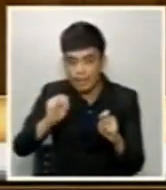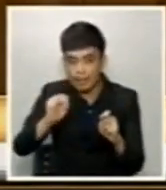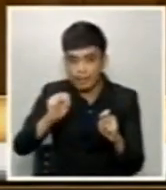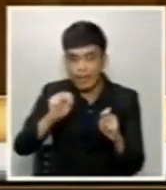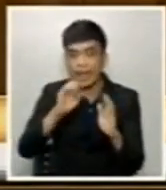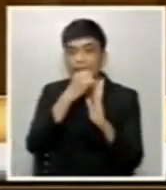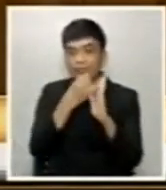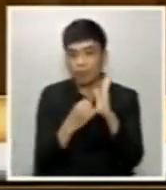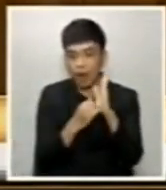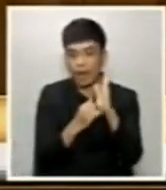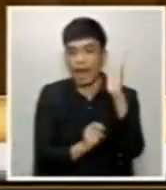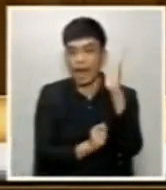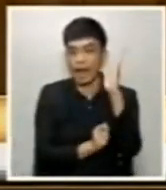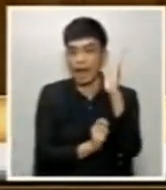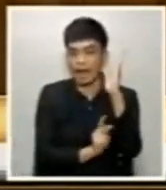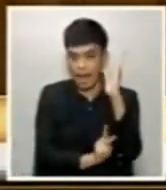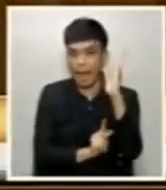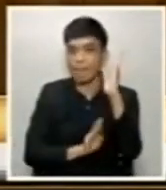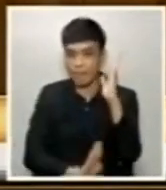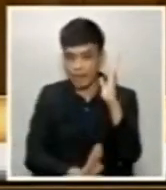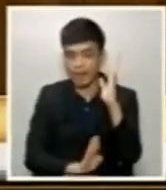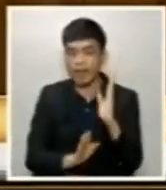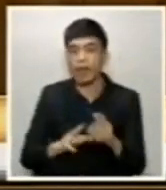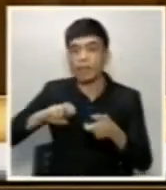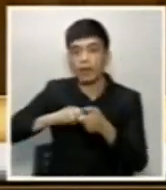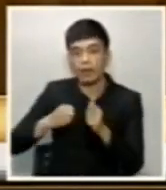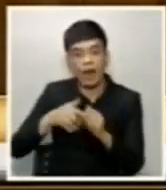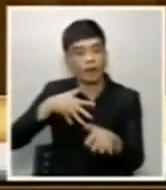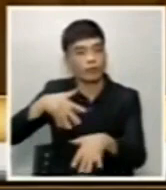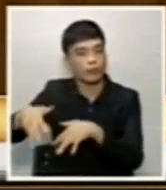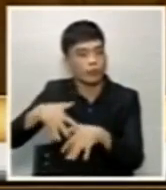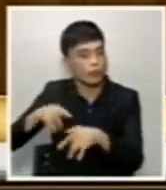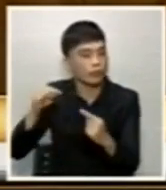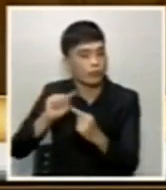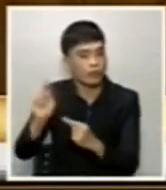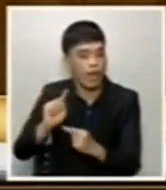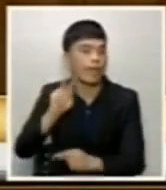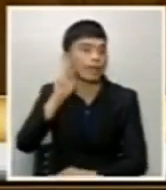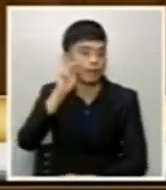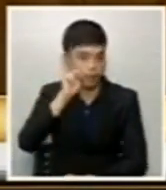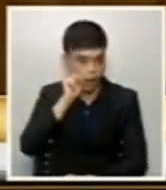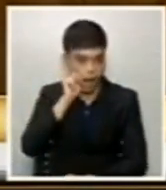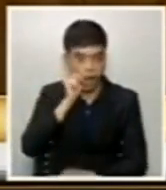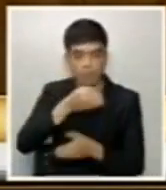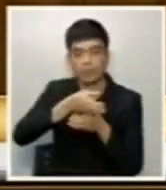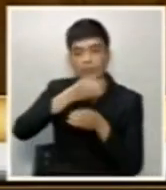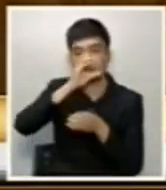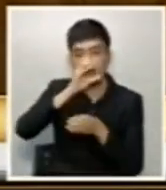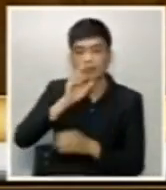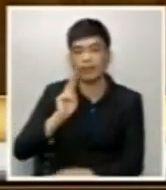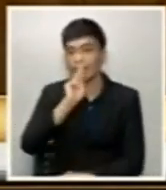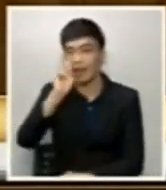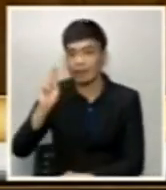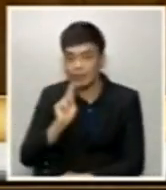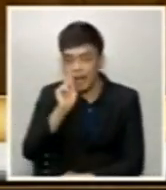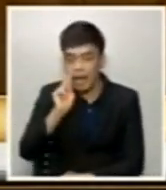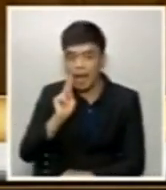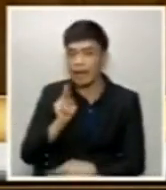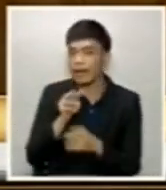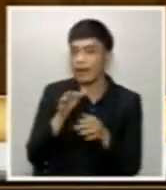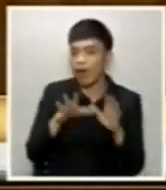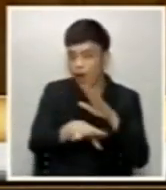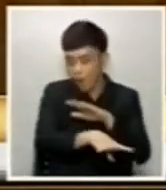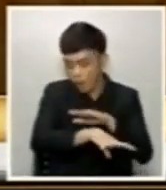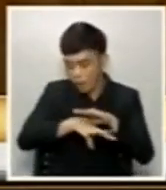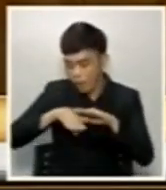ครับประสบปัญหาเดือดร้อนเนื่องจากขาดแคลนในส่วนของน้ำอุปโภคน้ำบริโภคนะครับแล้วก็น้ำเพื่อ